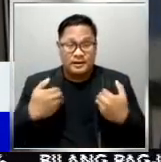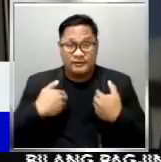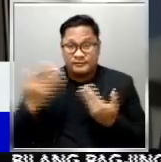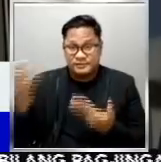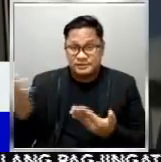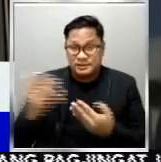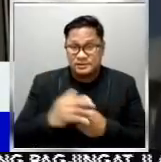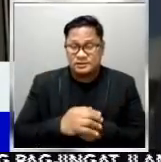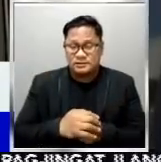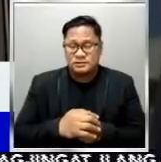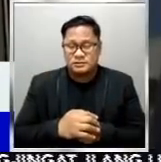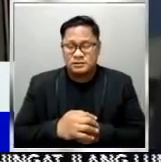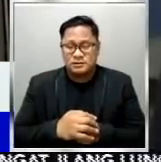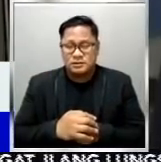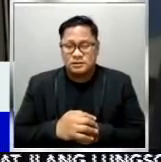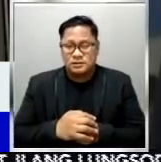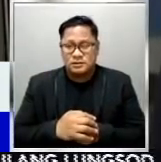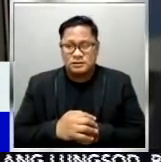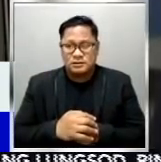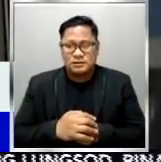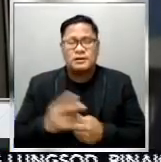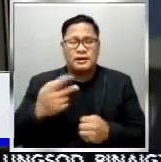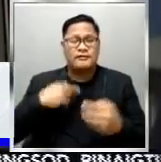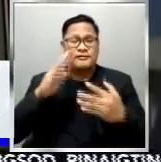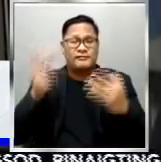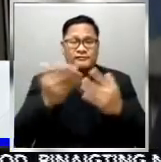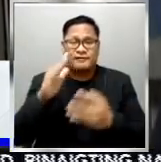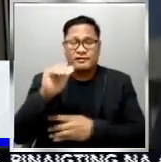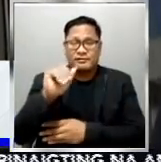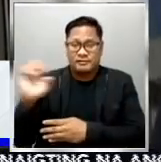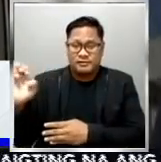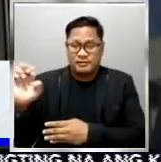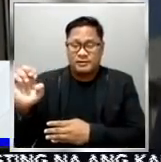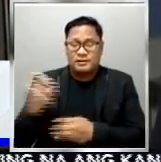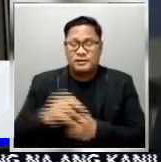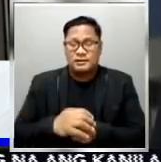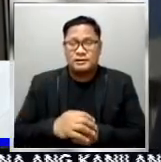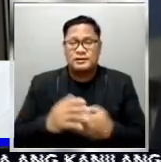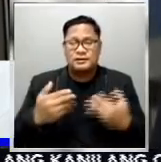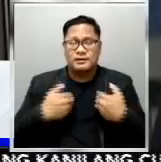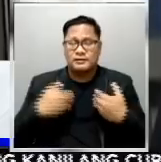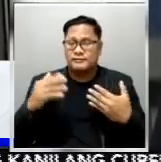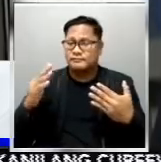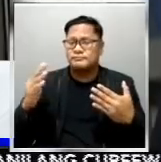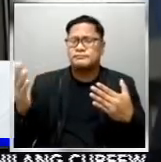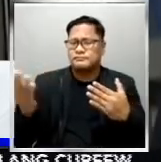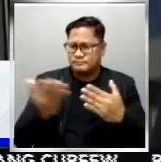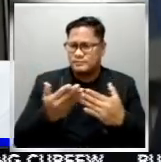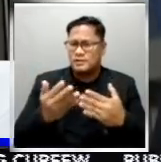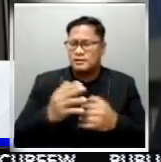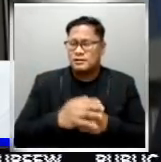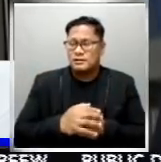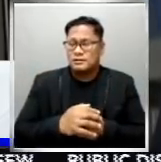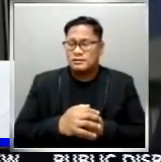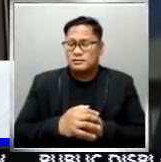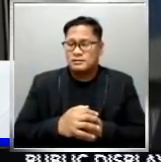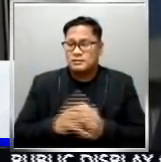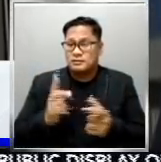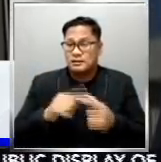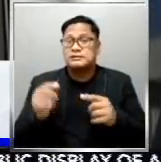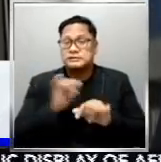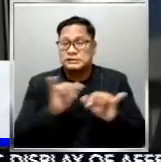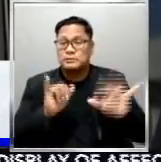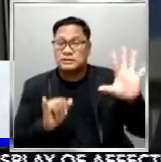proporel, nagpile na po ng kaso. No? Nagfile na po ng kaso at saka yung 9 din na nakatakas,